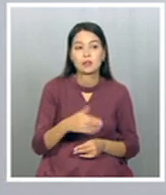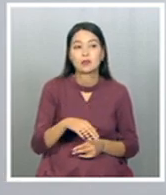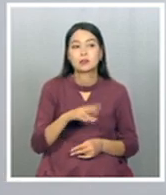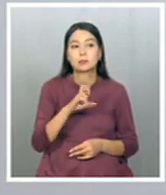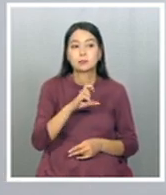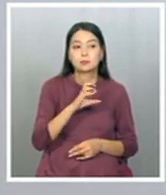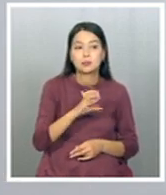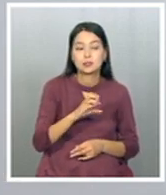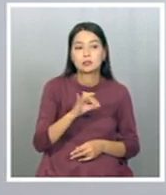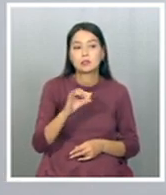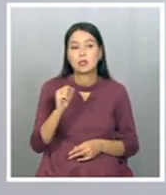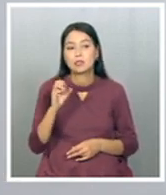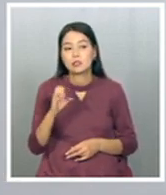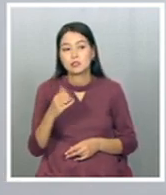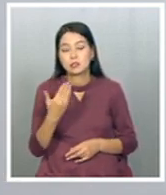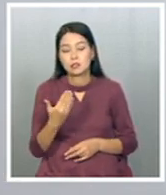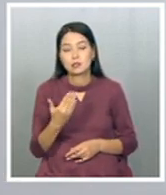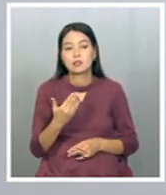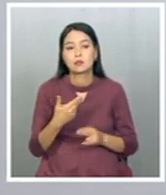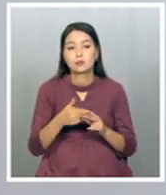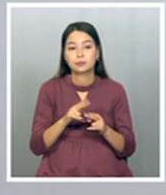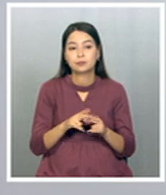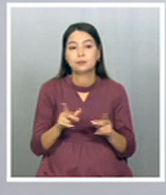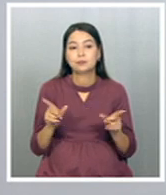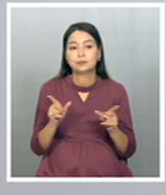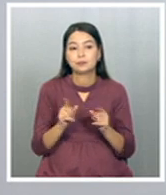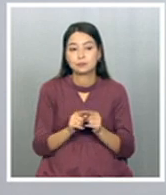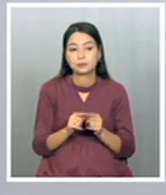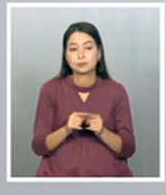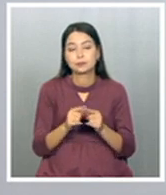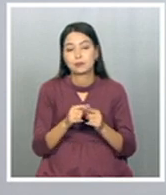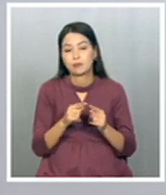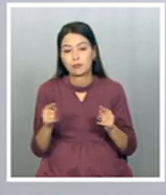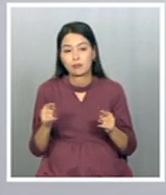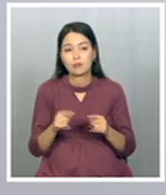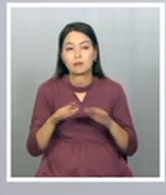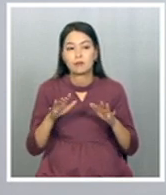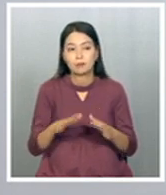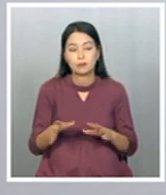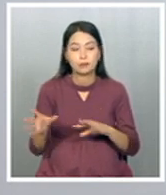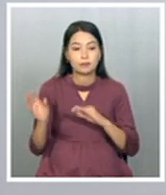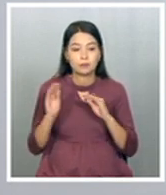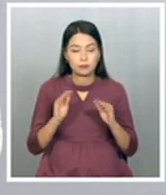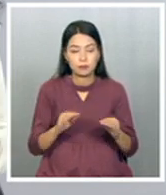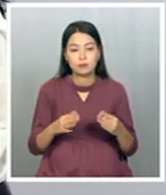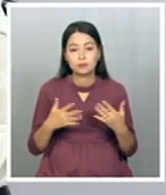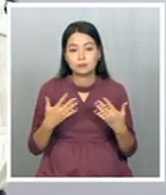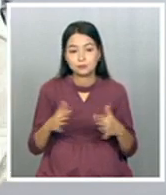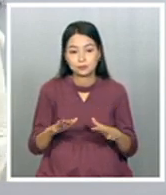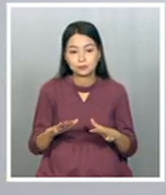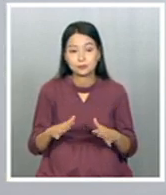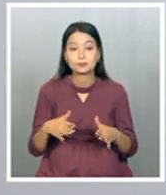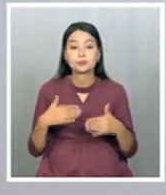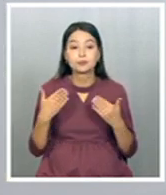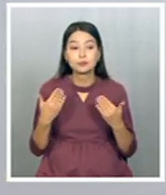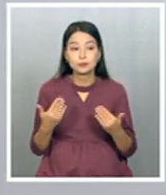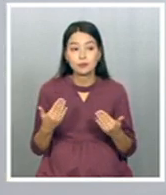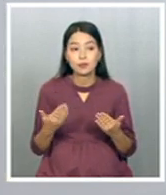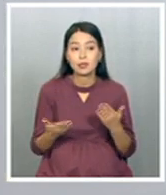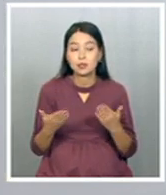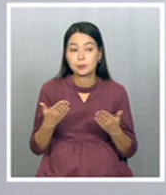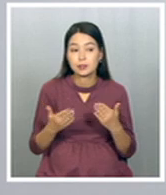балалар HC, HB, HC, HA арқылы өрнектелгенін апарып қойдық. Немесе